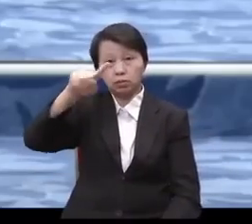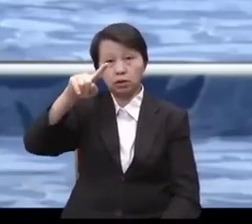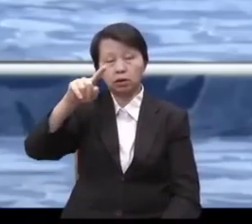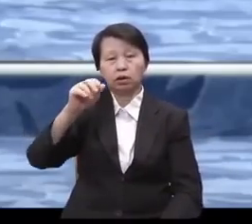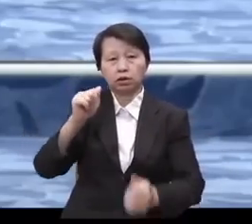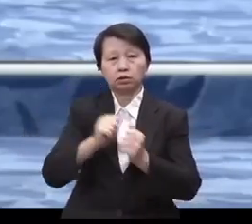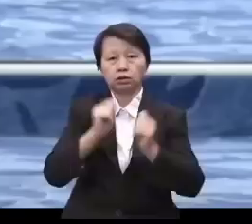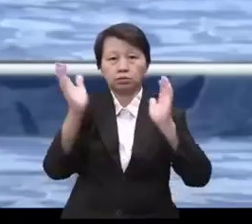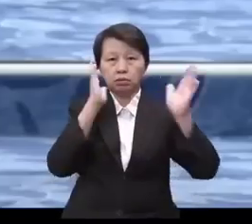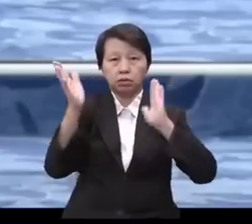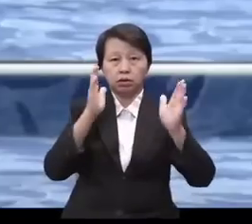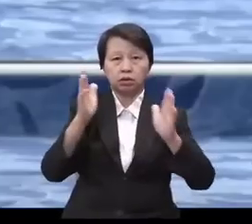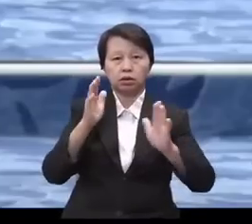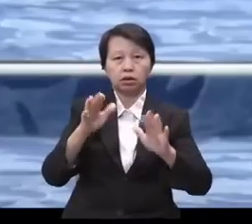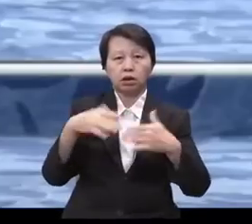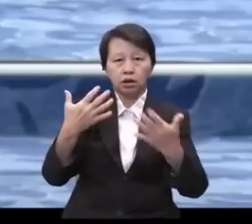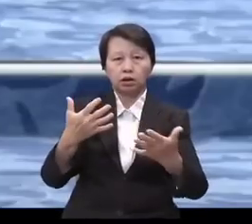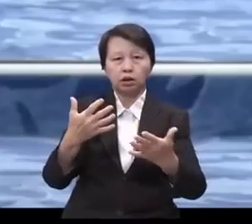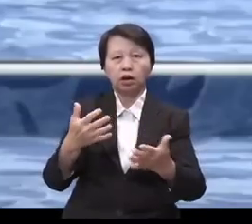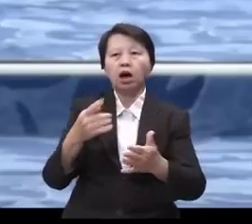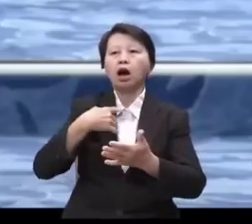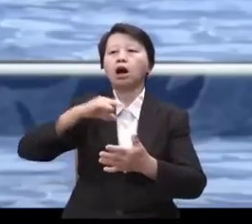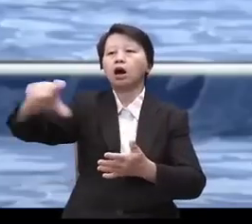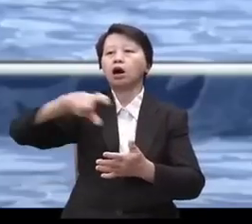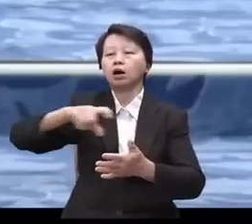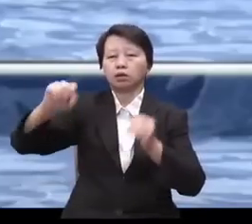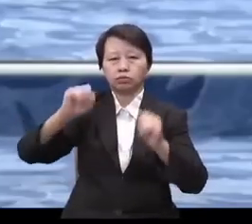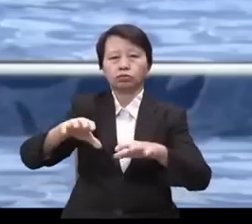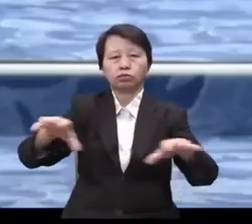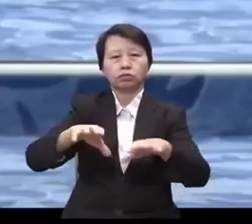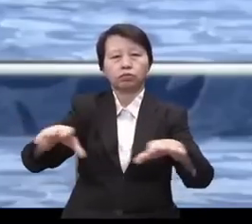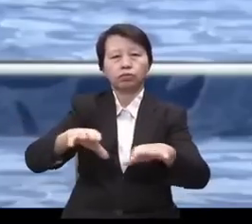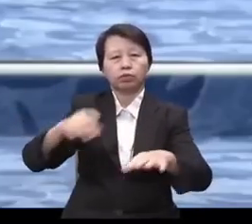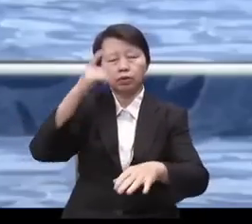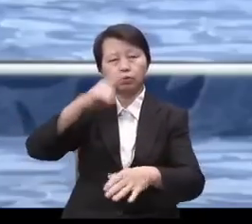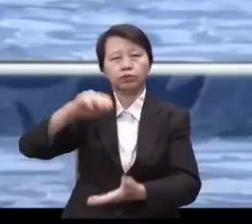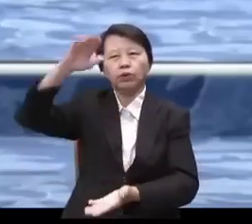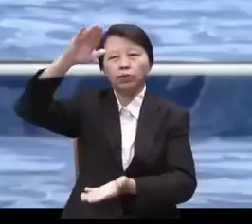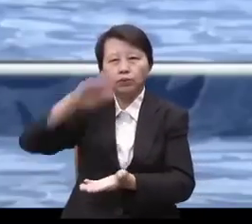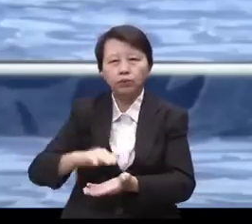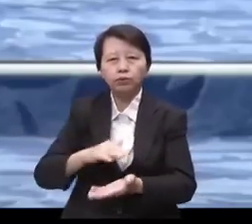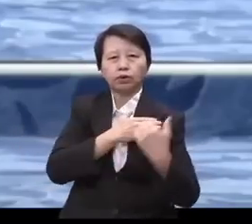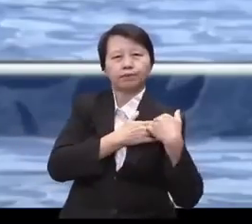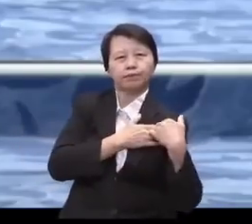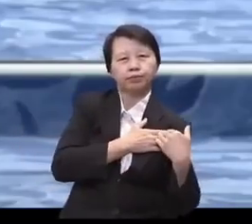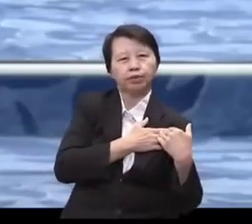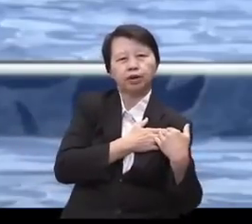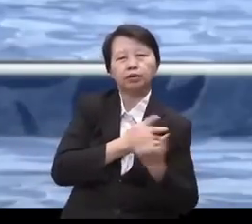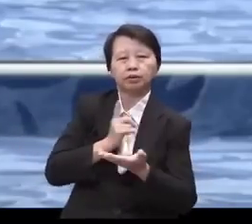dengan Malaysia. Apa langkah-langkah yang boleh kita lakukan untuk mengurangkan beban?